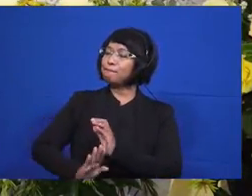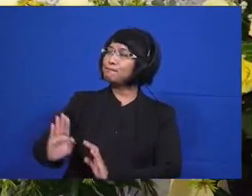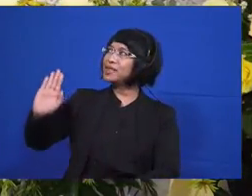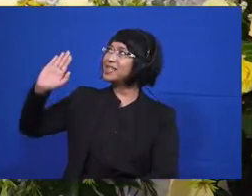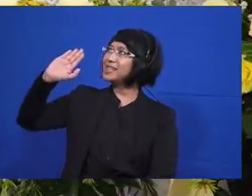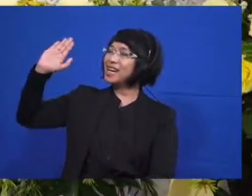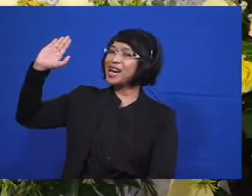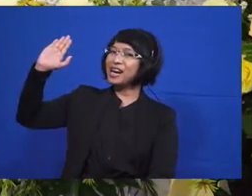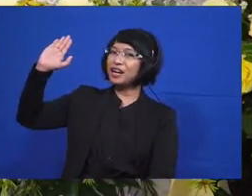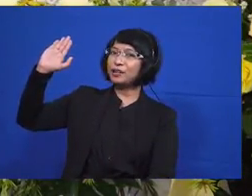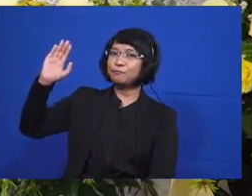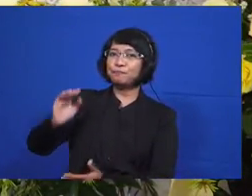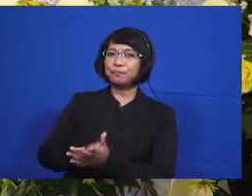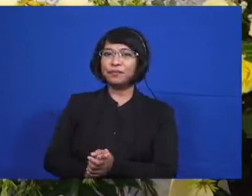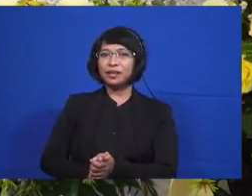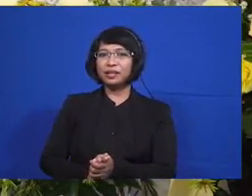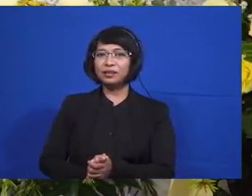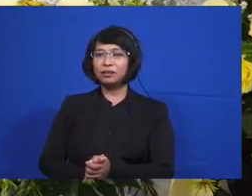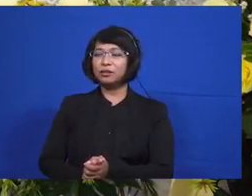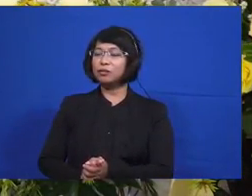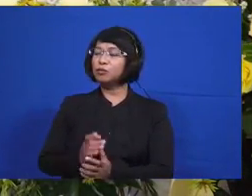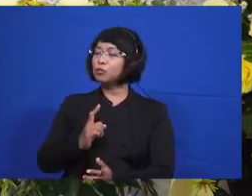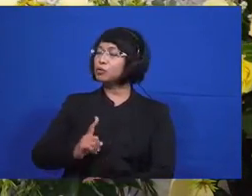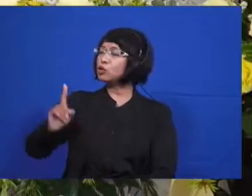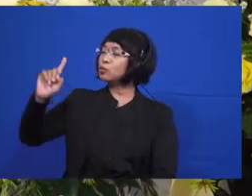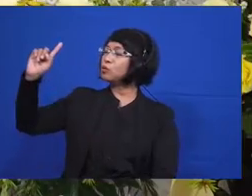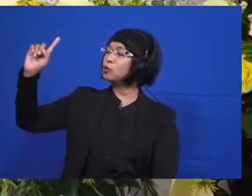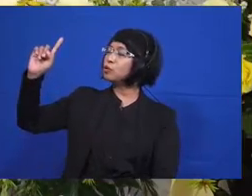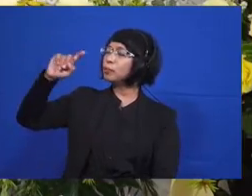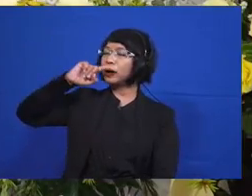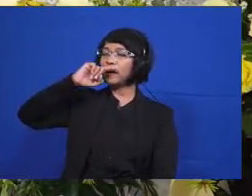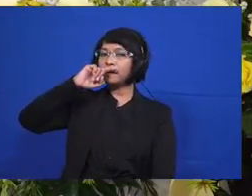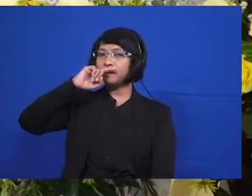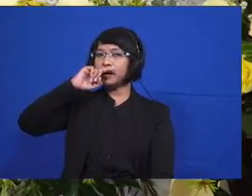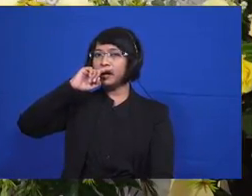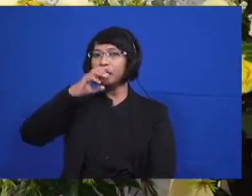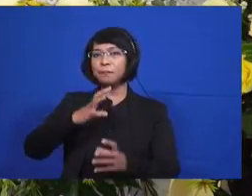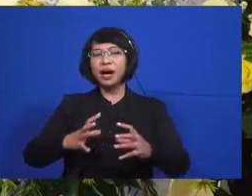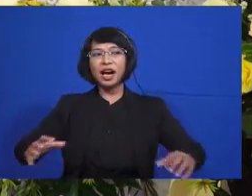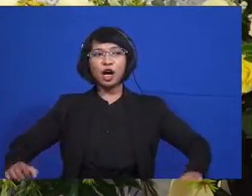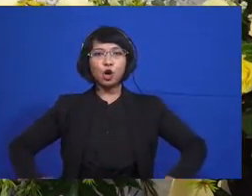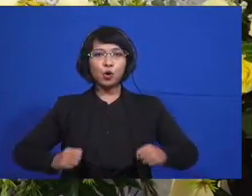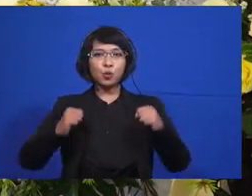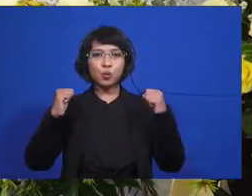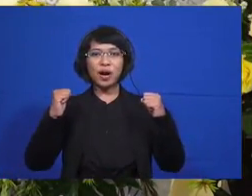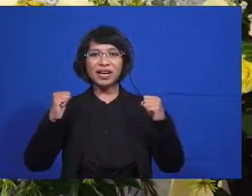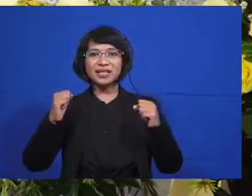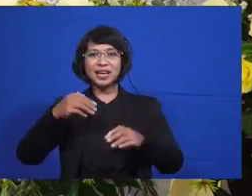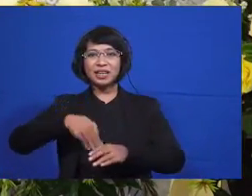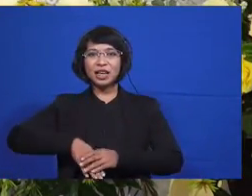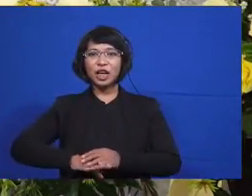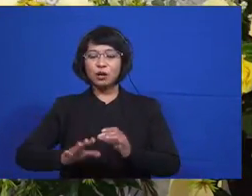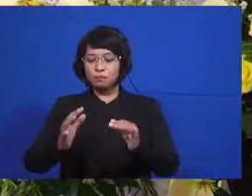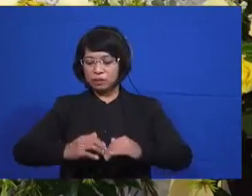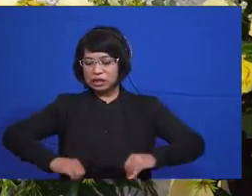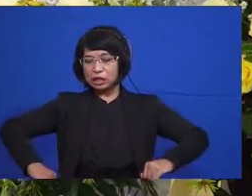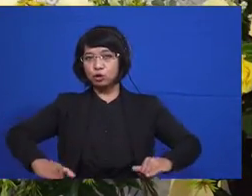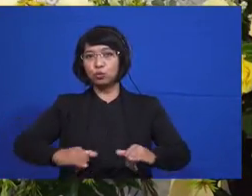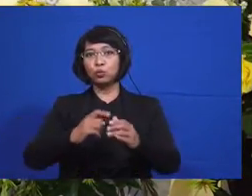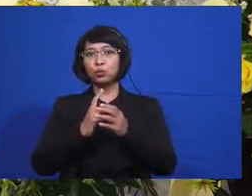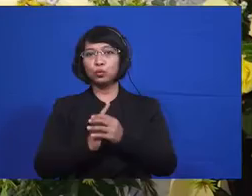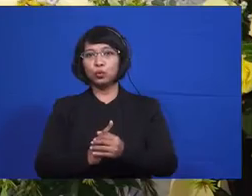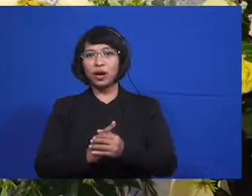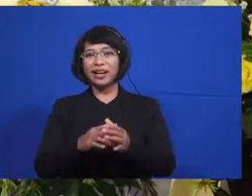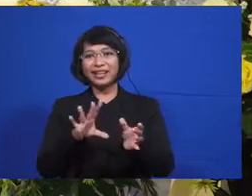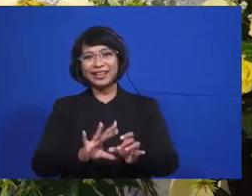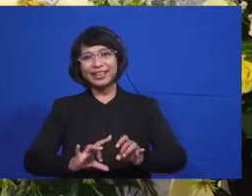Dia, bagimu Allah Bapa yang Maha Kuasa dalam persekutuan dengan